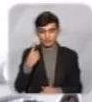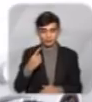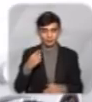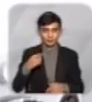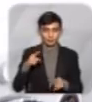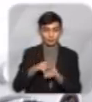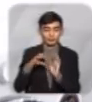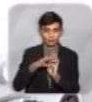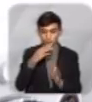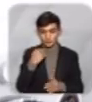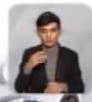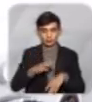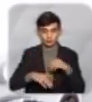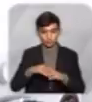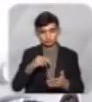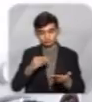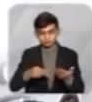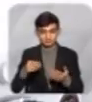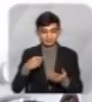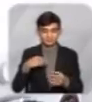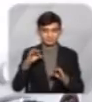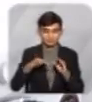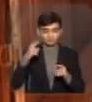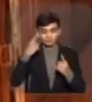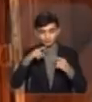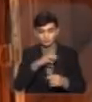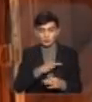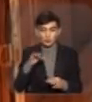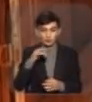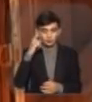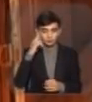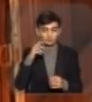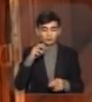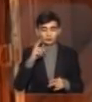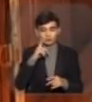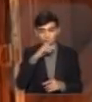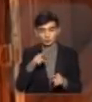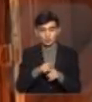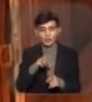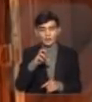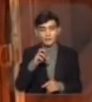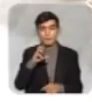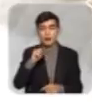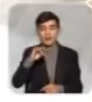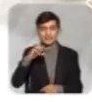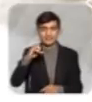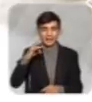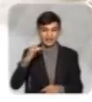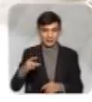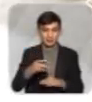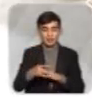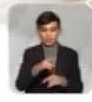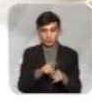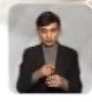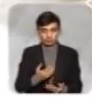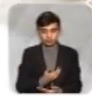Мен қол өнер еш уақытта жұтамайды деген осы шығар енді. Алматы облысы Байсерке елді мекенінде тұратын келіншек еңбек пәнінің